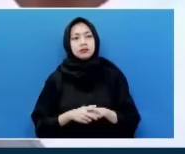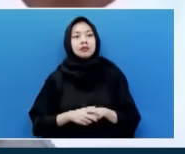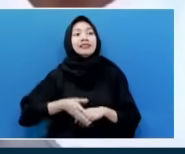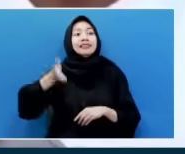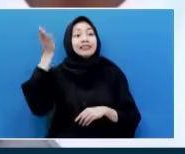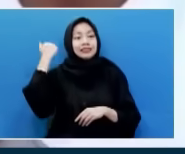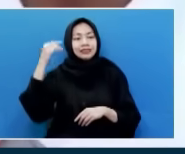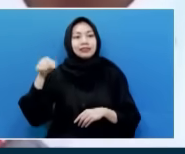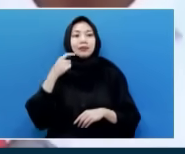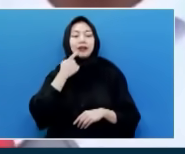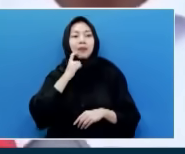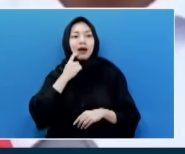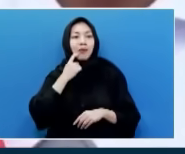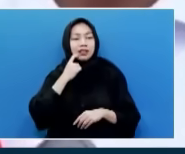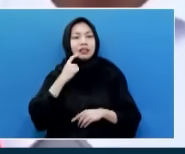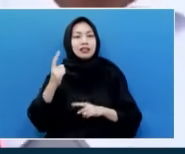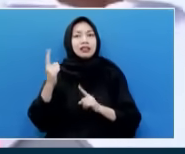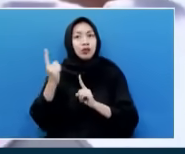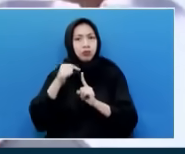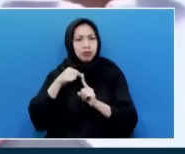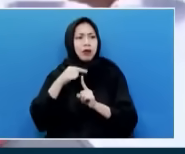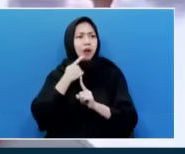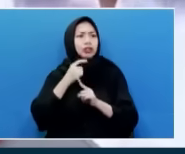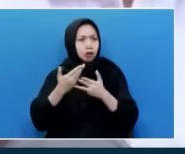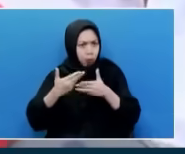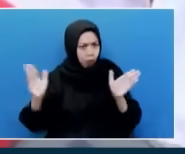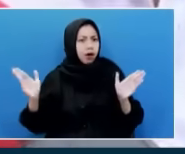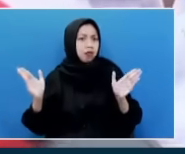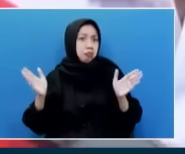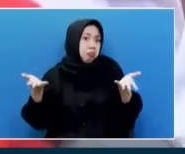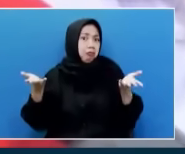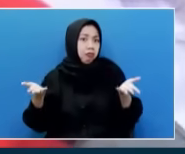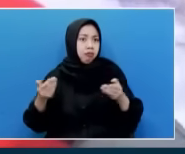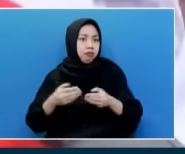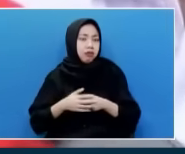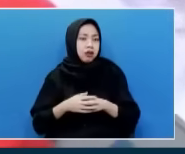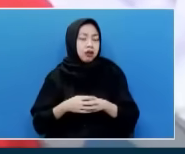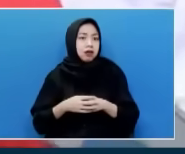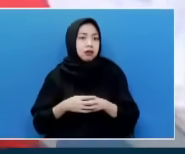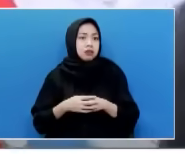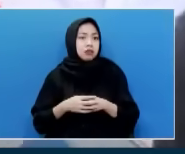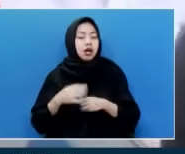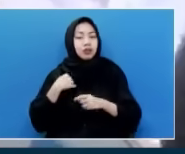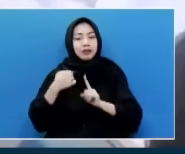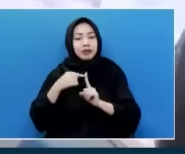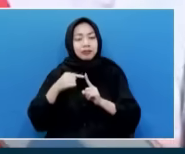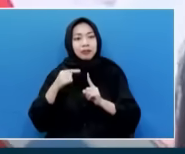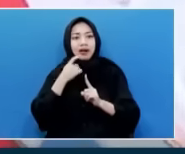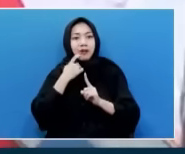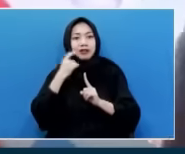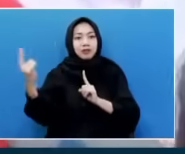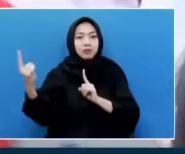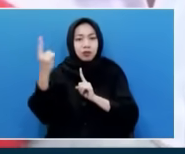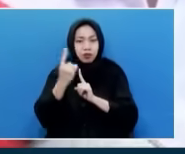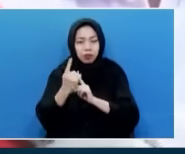ibu kan selaluukan ketika untuk bertemu ibu kemudian harus disampaikan kepada media